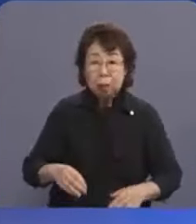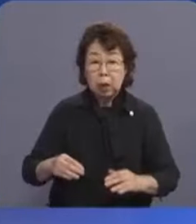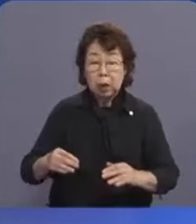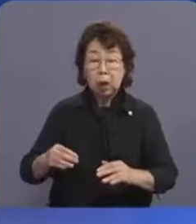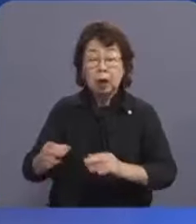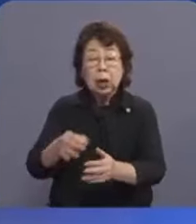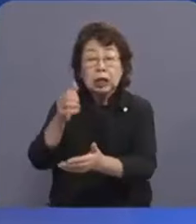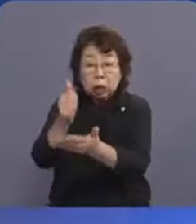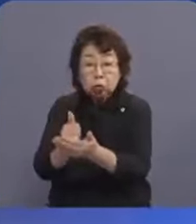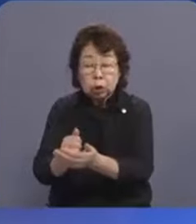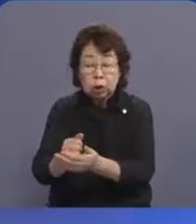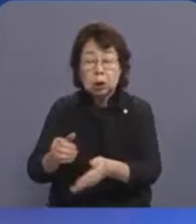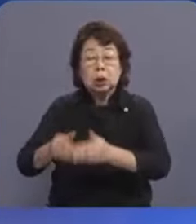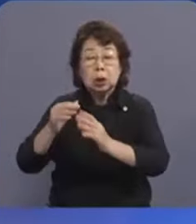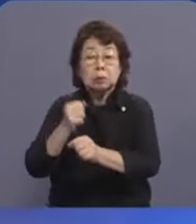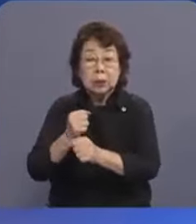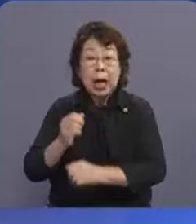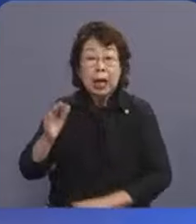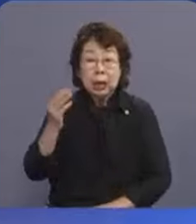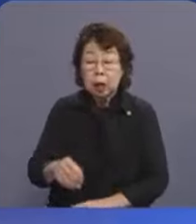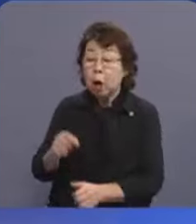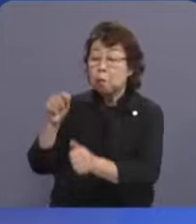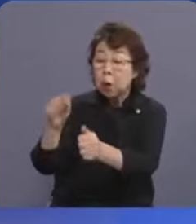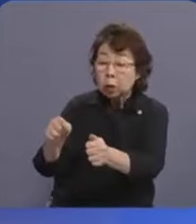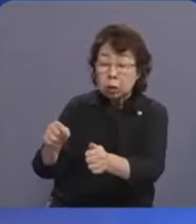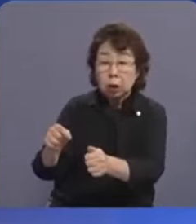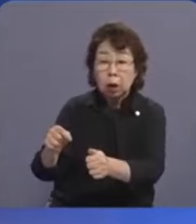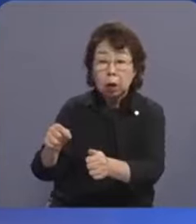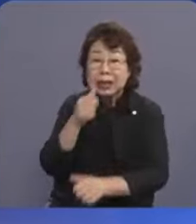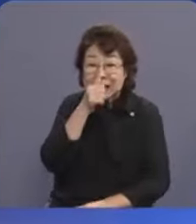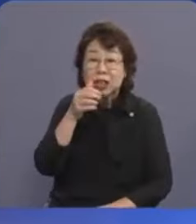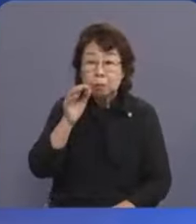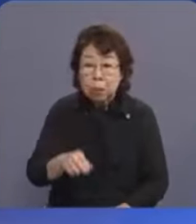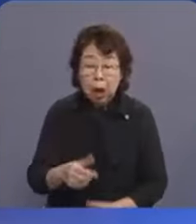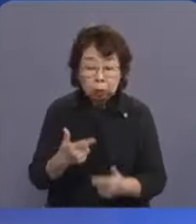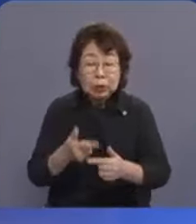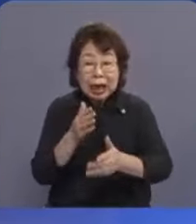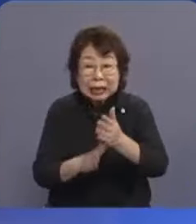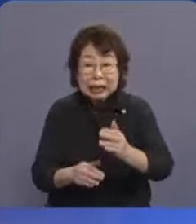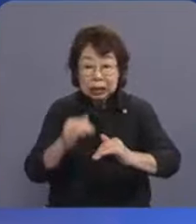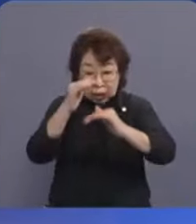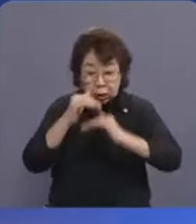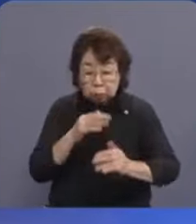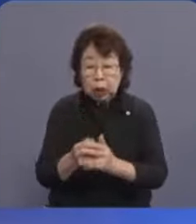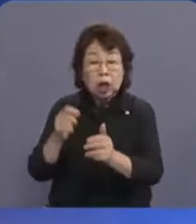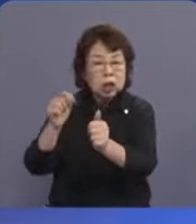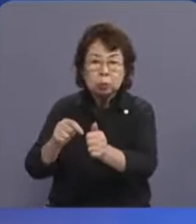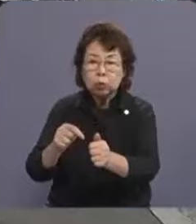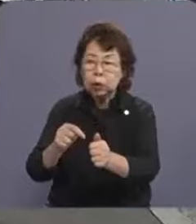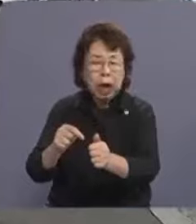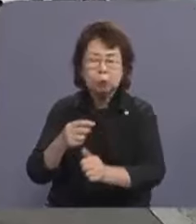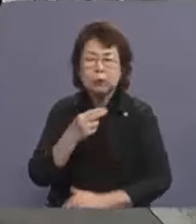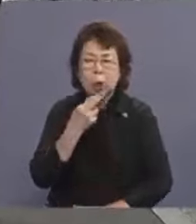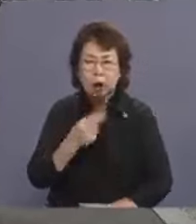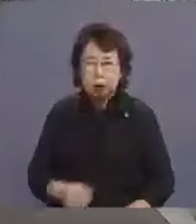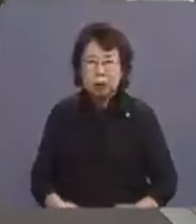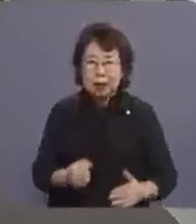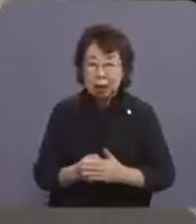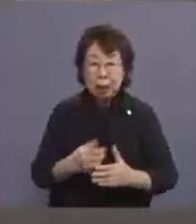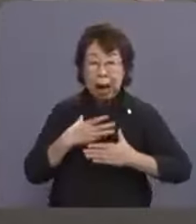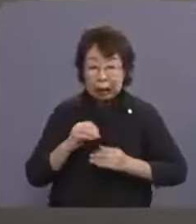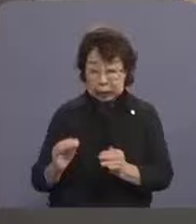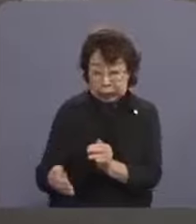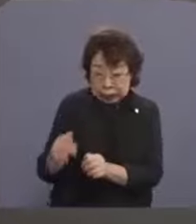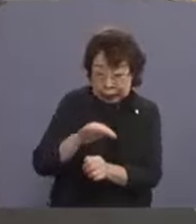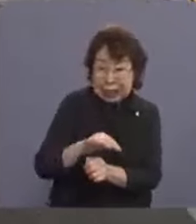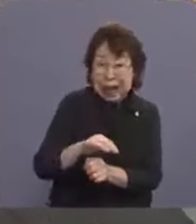하고 있습니다 안전 시설 설치 명령을 의무 사항으로 두고 있지만 부산시 조례에는 이게 없었습니다이 때문에 안전 시설이